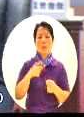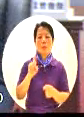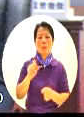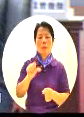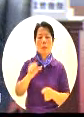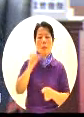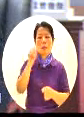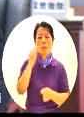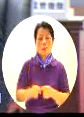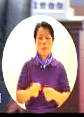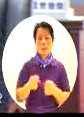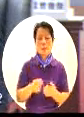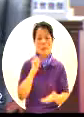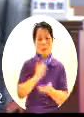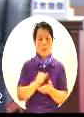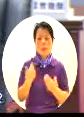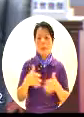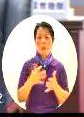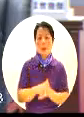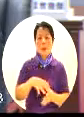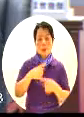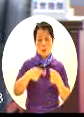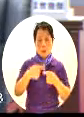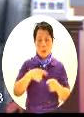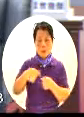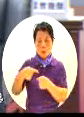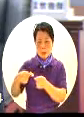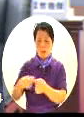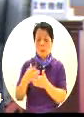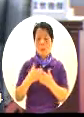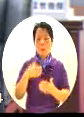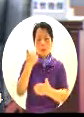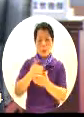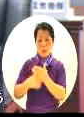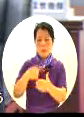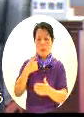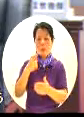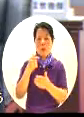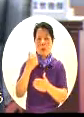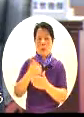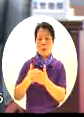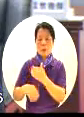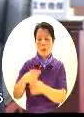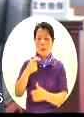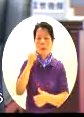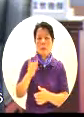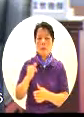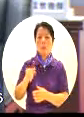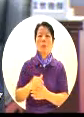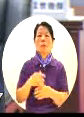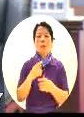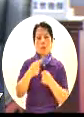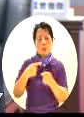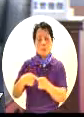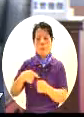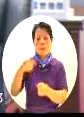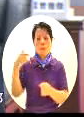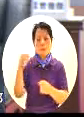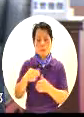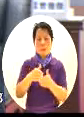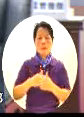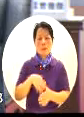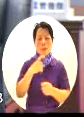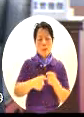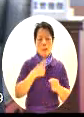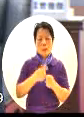编，你起码第一年你减几亿，第二年减2亿，当然要减到15亿是无可能啊。起码到